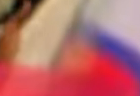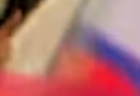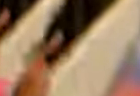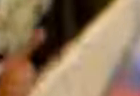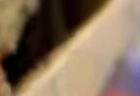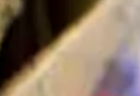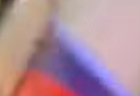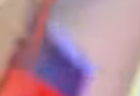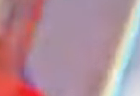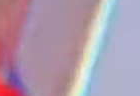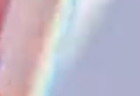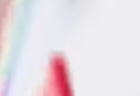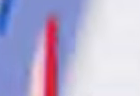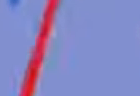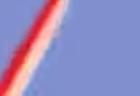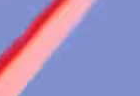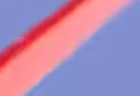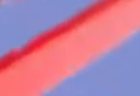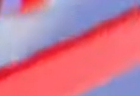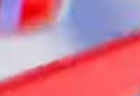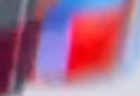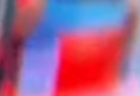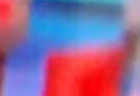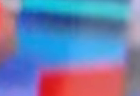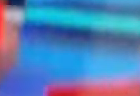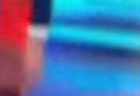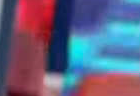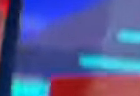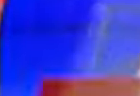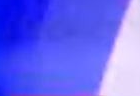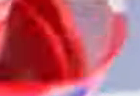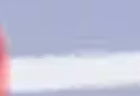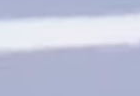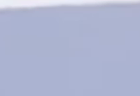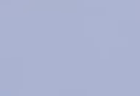Live mula sa GMA Network Center, ito ang oras.